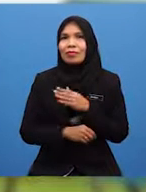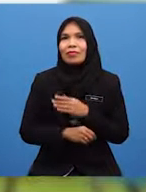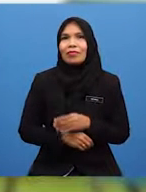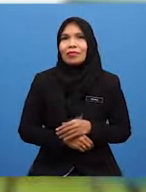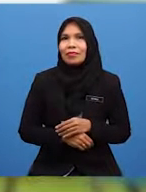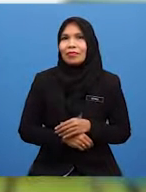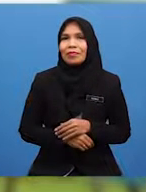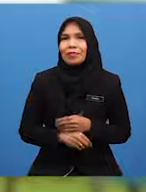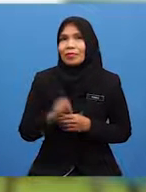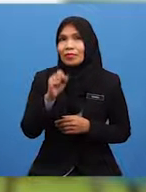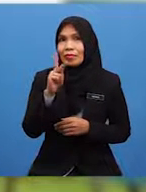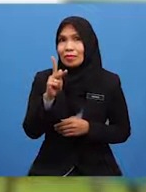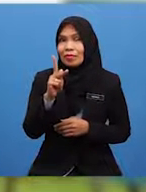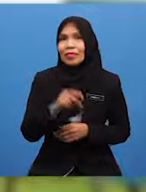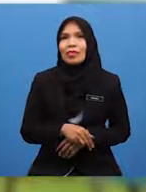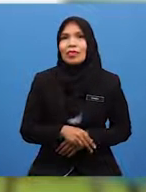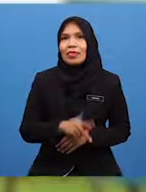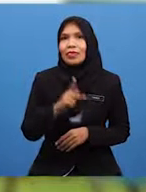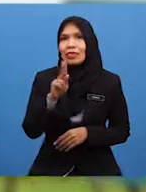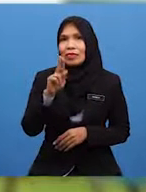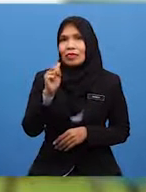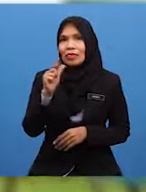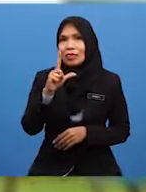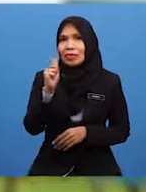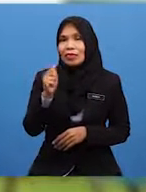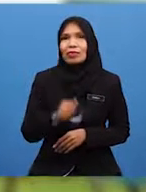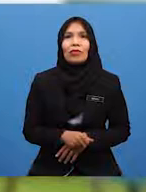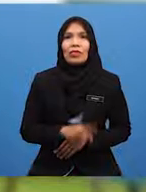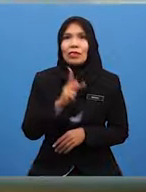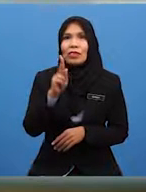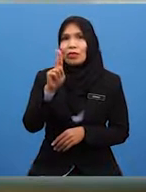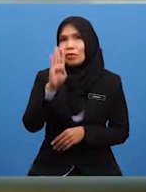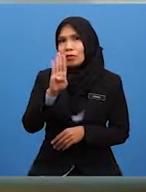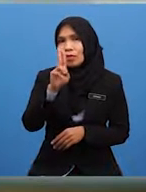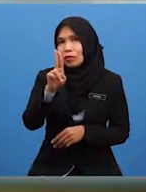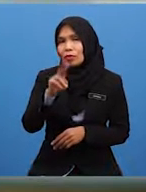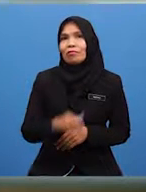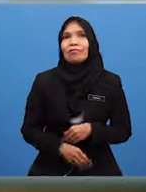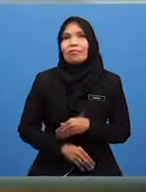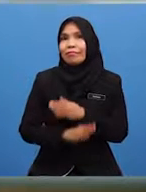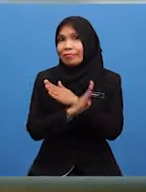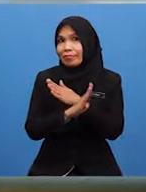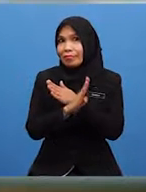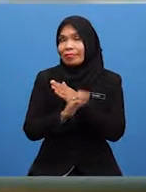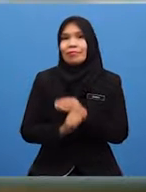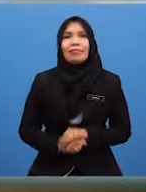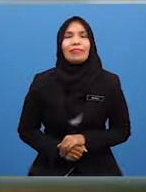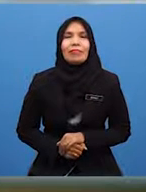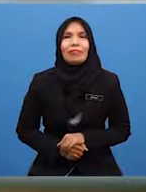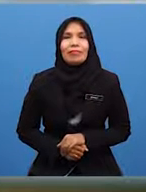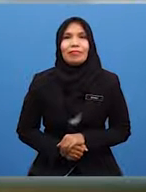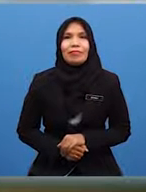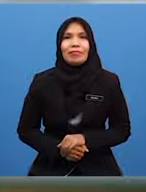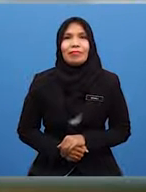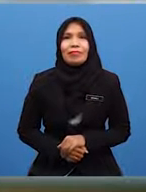Sekolah Kebangsaan Kuala Kubu Baru, Selangor. Hari ini, murid-murid